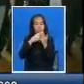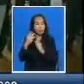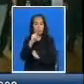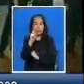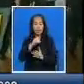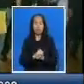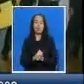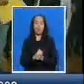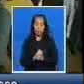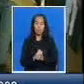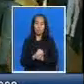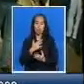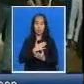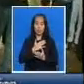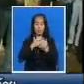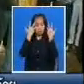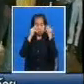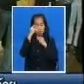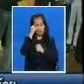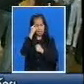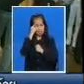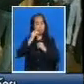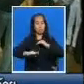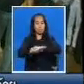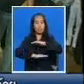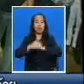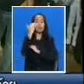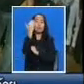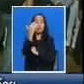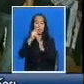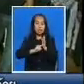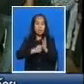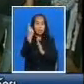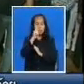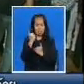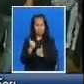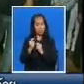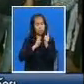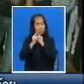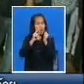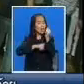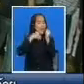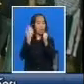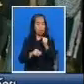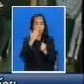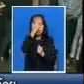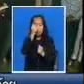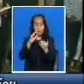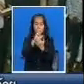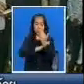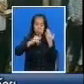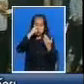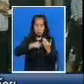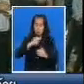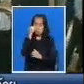ต้นจากความคิดเบื้องต้นก่อนนะครับว่าจริงเราพูดกันมานานว่าประเทศไทยเนี่ยมีความอุดมส